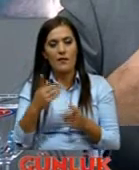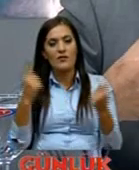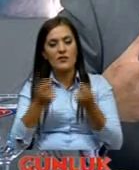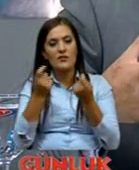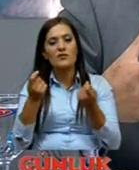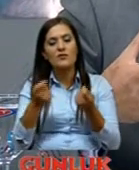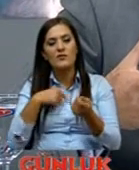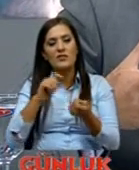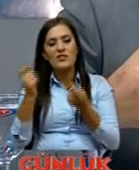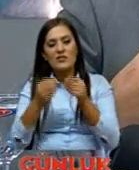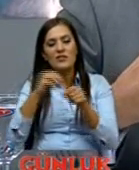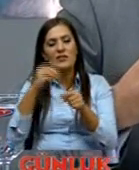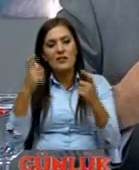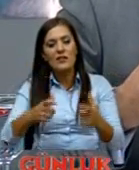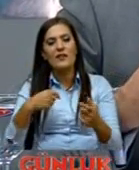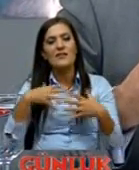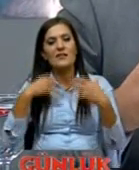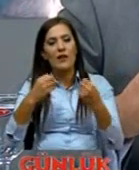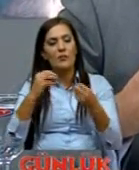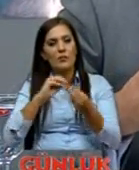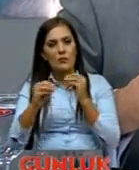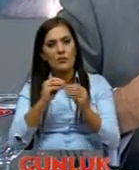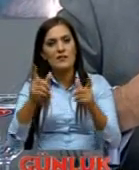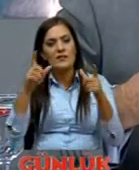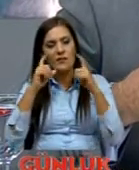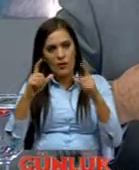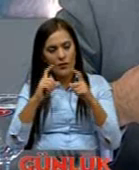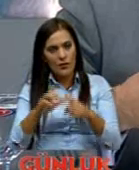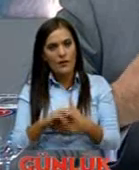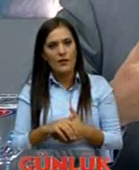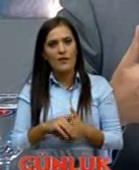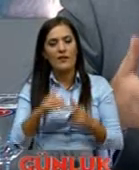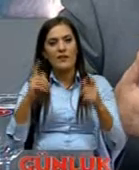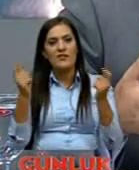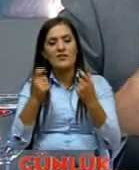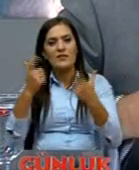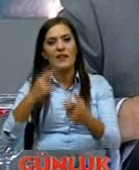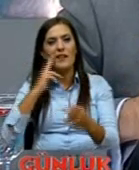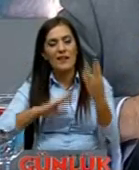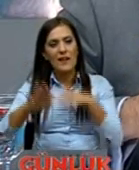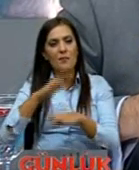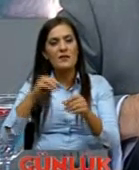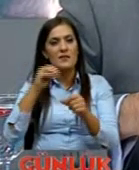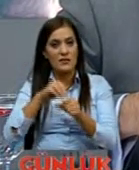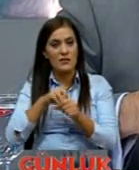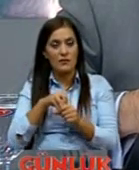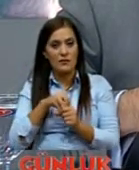çalıştırdıkları işçilerin işte sağlık sorunları, sigortaları, iş yerlerinin temizliği noktasında